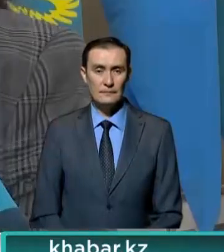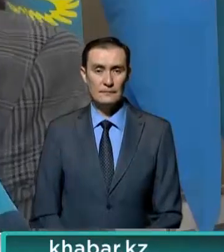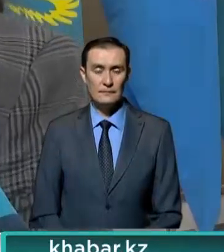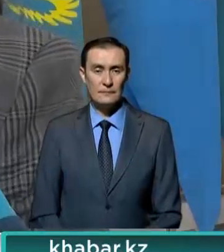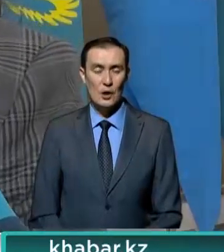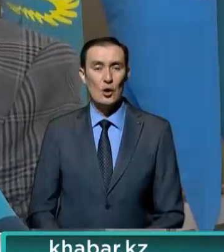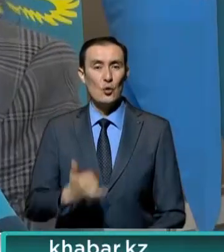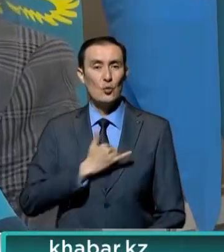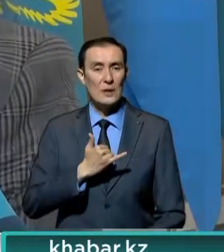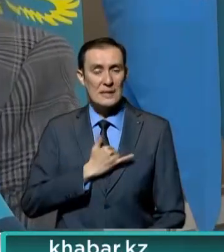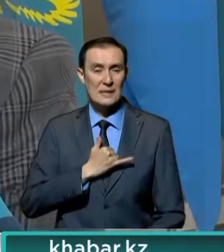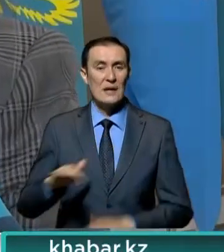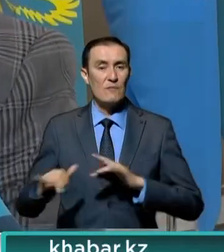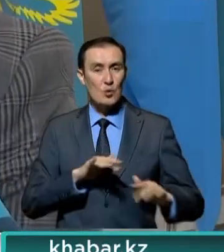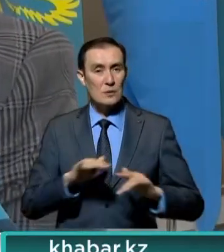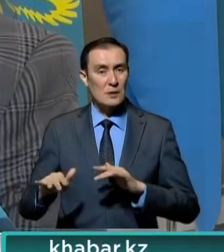У нас ведется